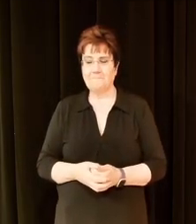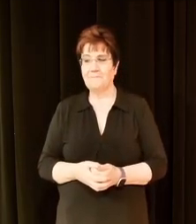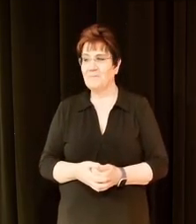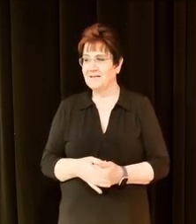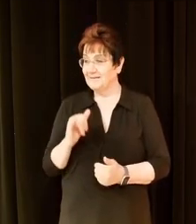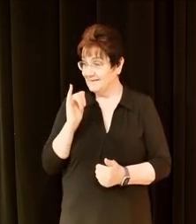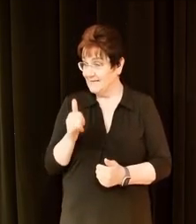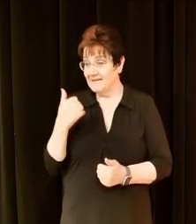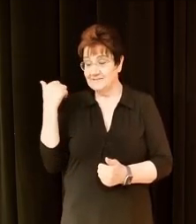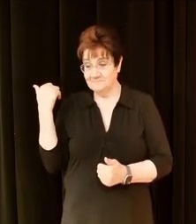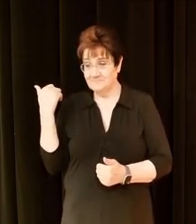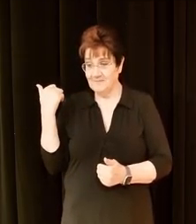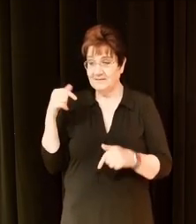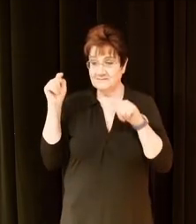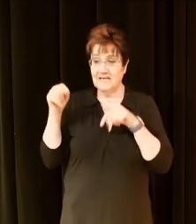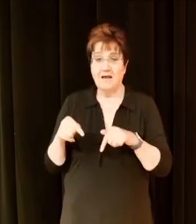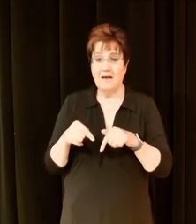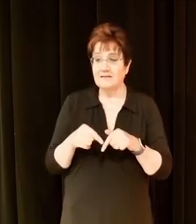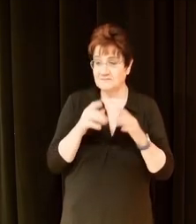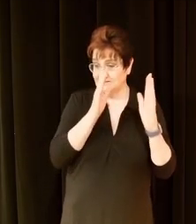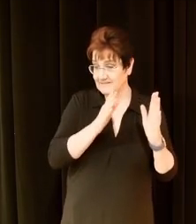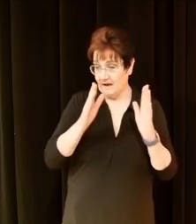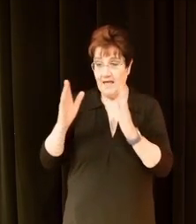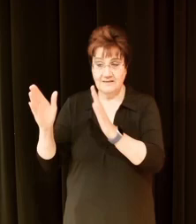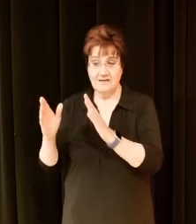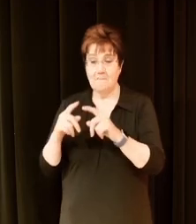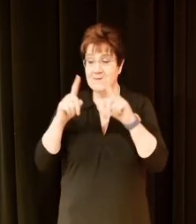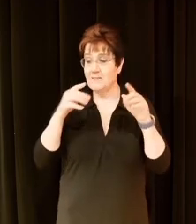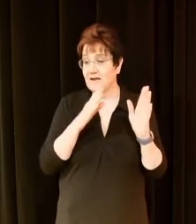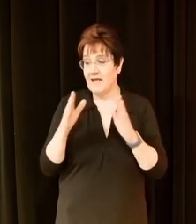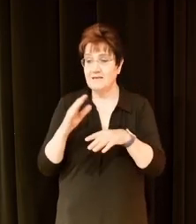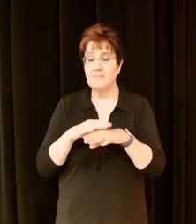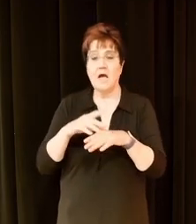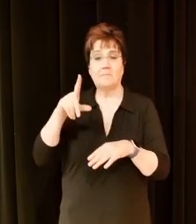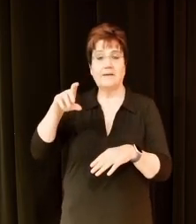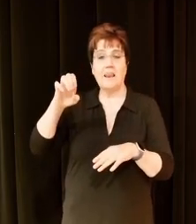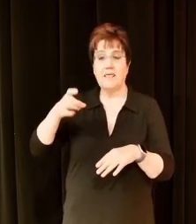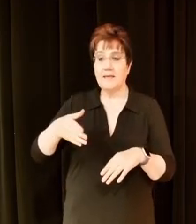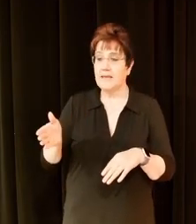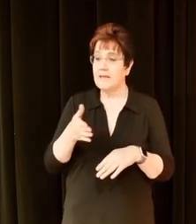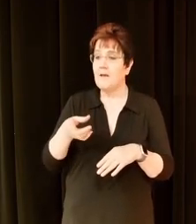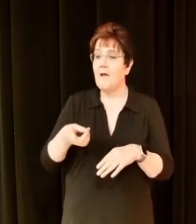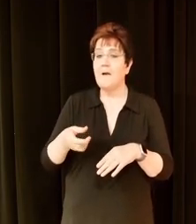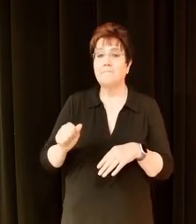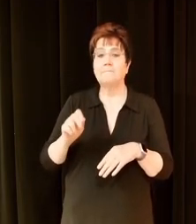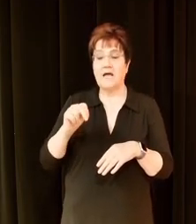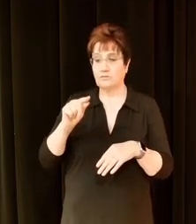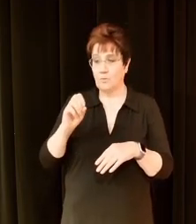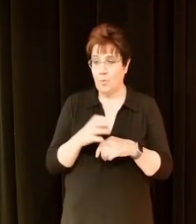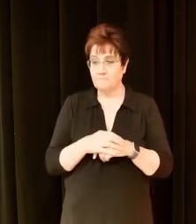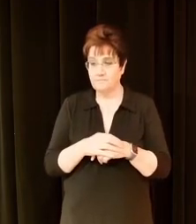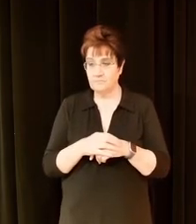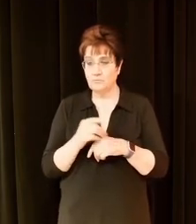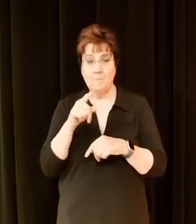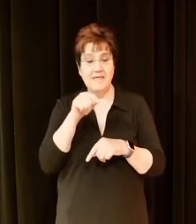ja, der Zyklus heißt Lepanto, da steht es. Das war für Twombly, ist ein Künstler, ein amerikanischer Künstler, der